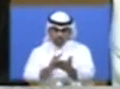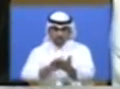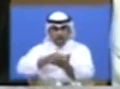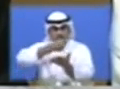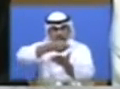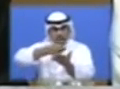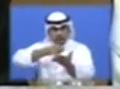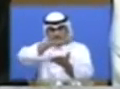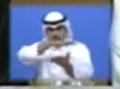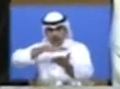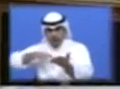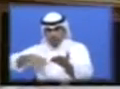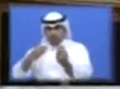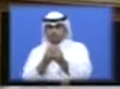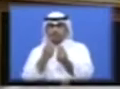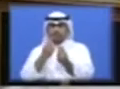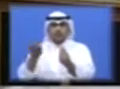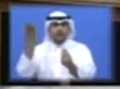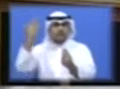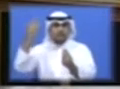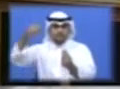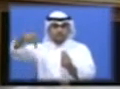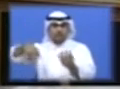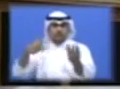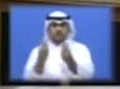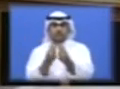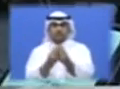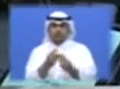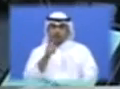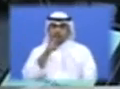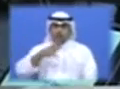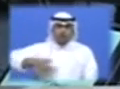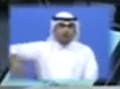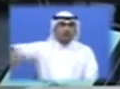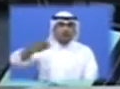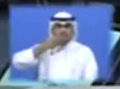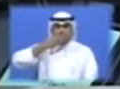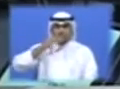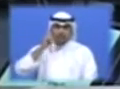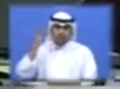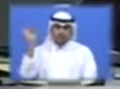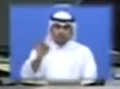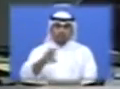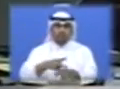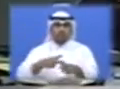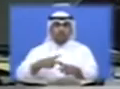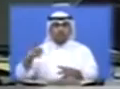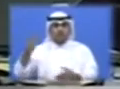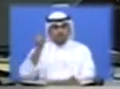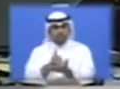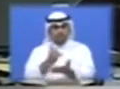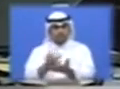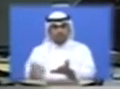والإداري للاتحاد للسنة الماضية. وأشاد المشاركون بالدور الريادي لدولة الكويت في دعم أنشطة الاتحاد والهيئات